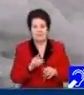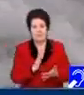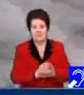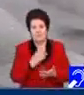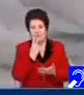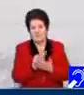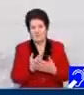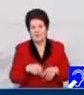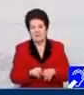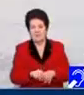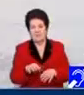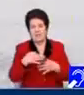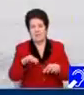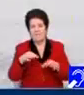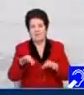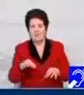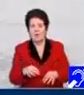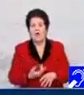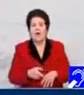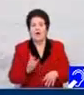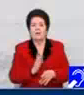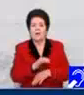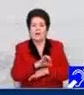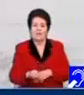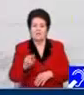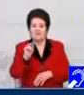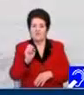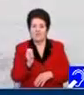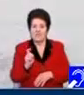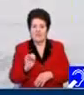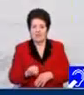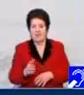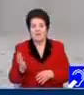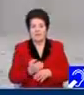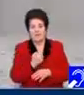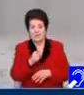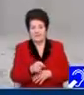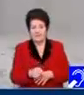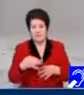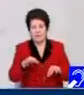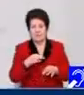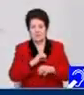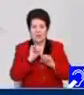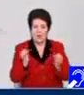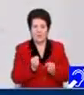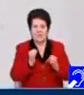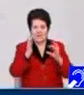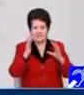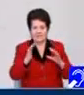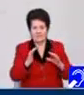privim aceste vehicule. Turiștii care au noptat la granița cu Cehia și-au găsit mașinile în carcase de gheață sculptate de